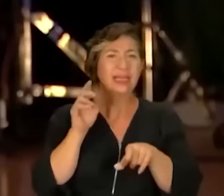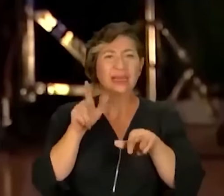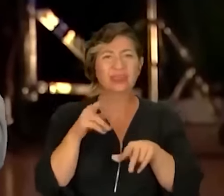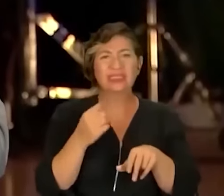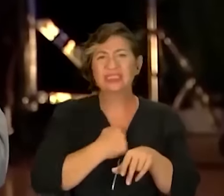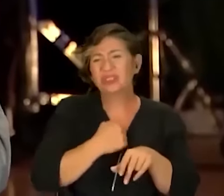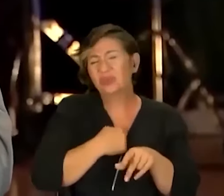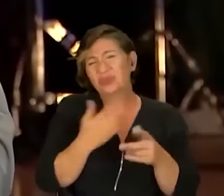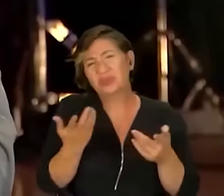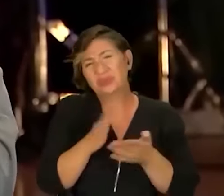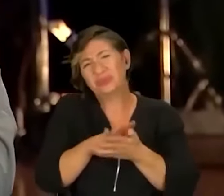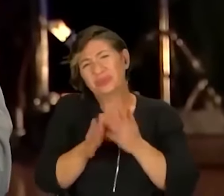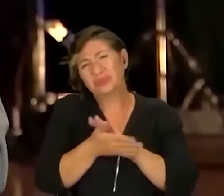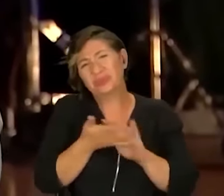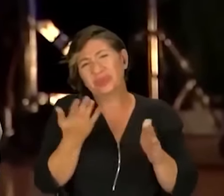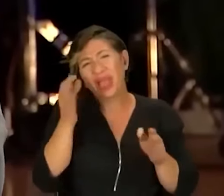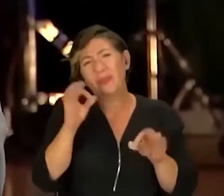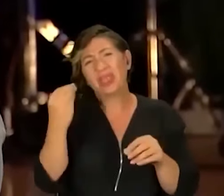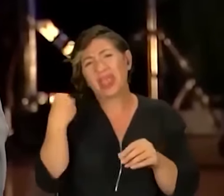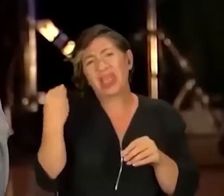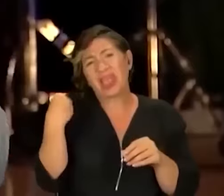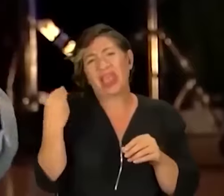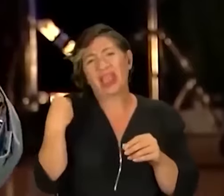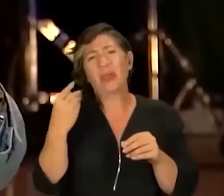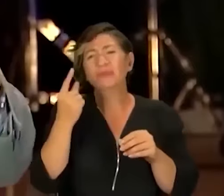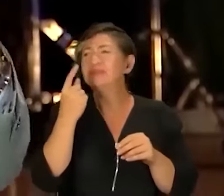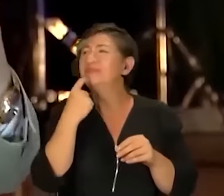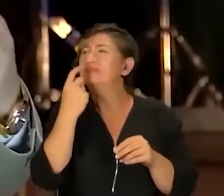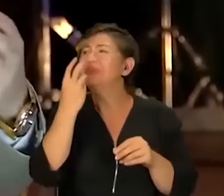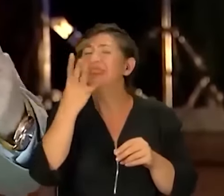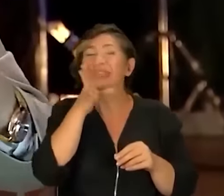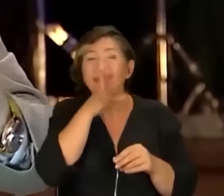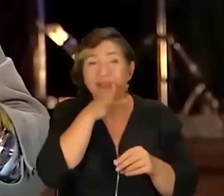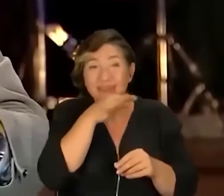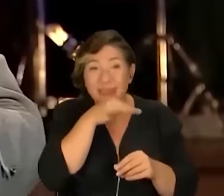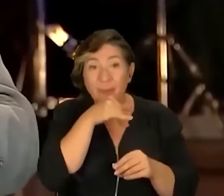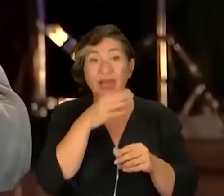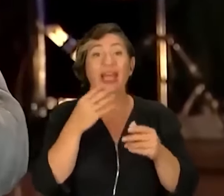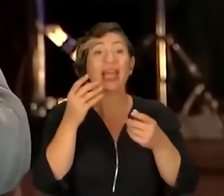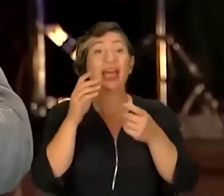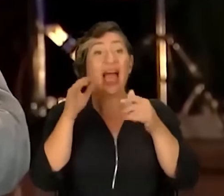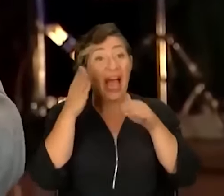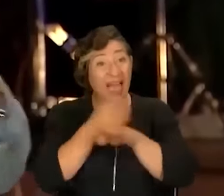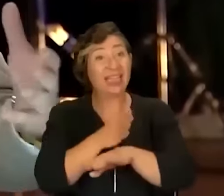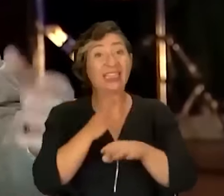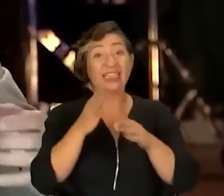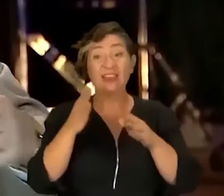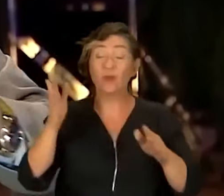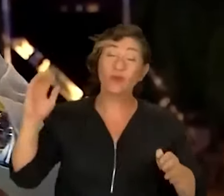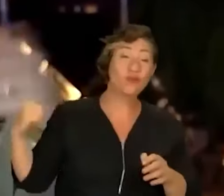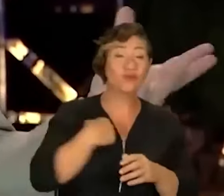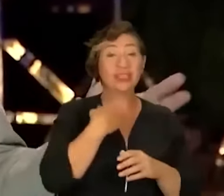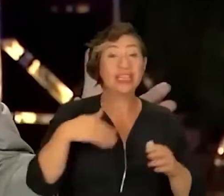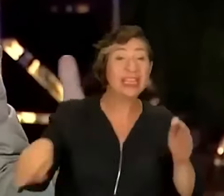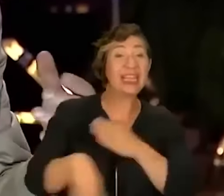şey yapıyor sıkılıyor sıkılıyor hep yeni yeni yeni yeni bir süre sonra artık yaşlanmak ve hakikaten tekmeyi yemek